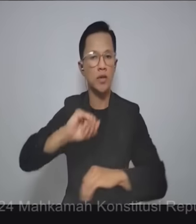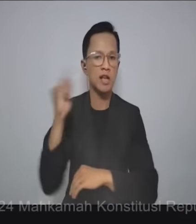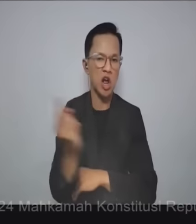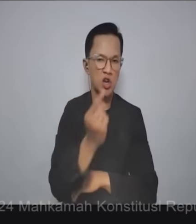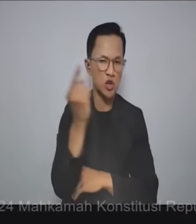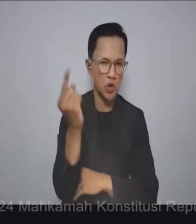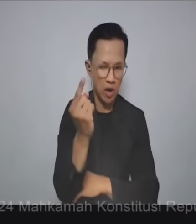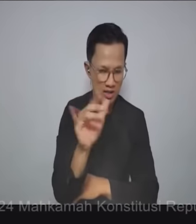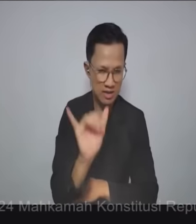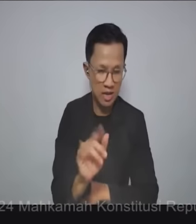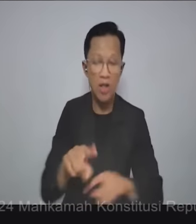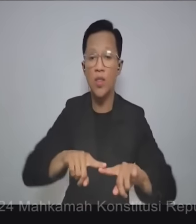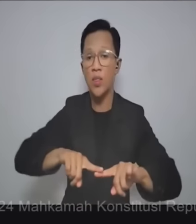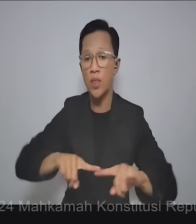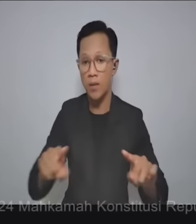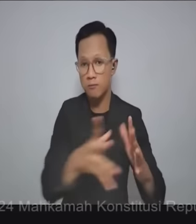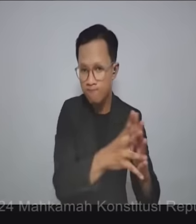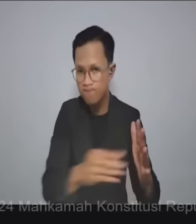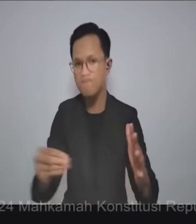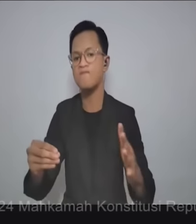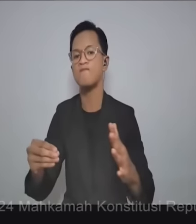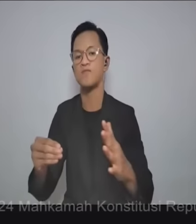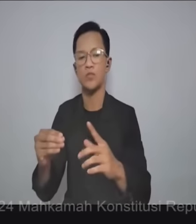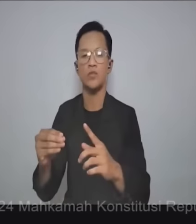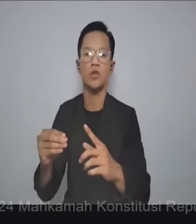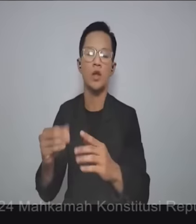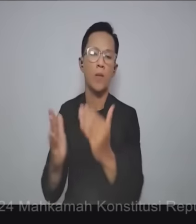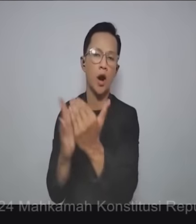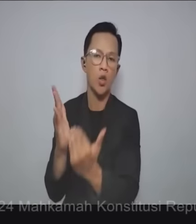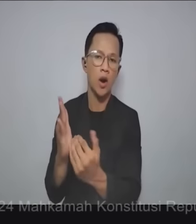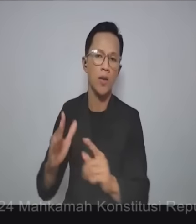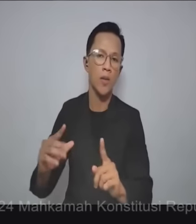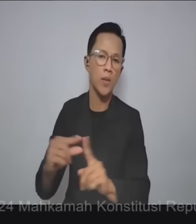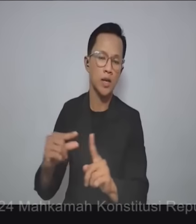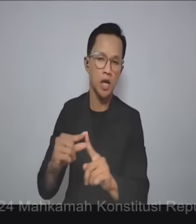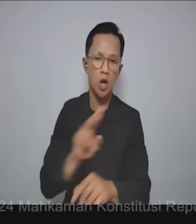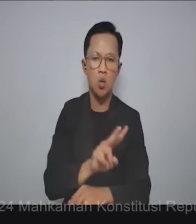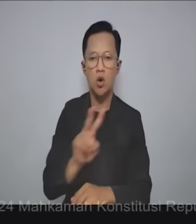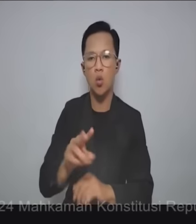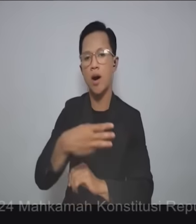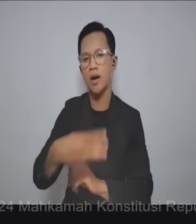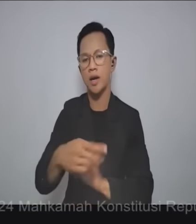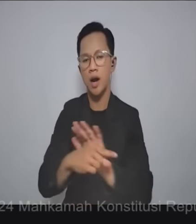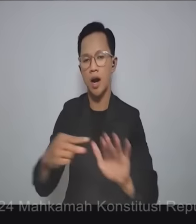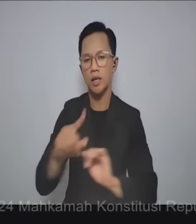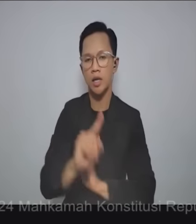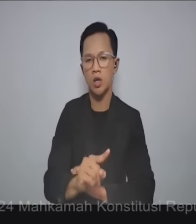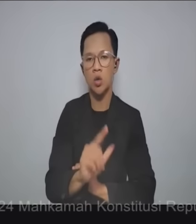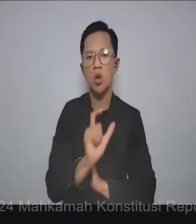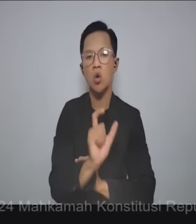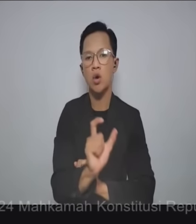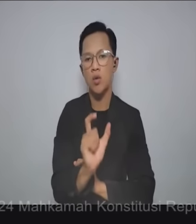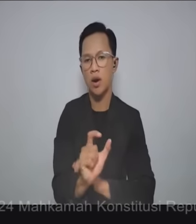diadopsi secara jelas dalam pasal 22e ayat 1 undang-undang Dasar 45 yang